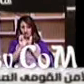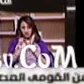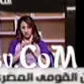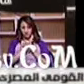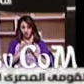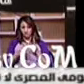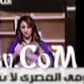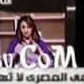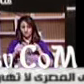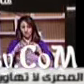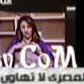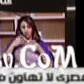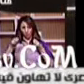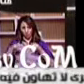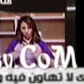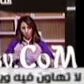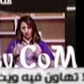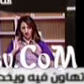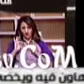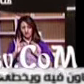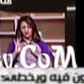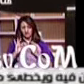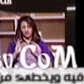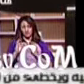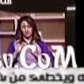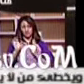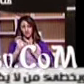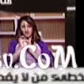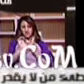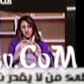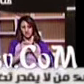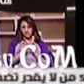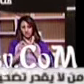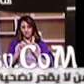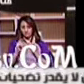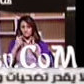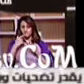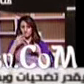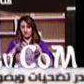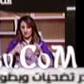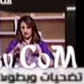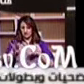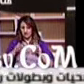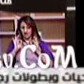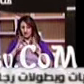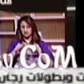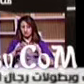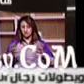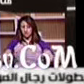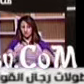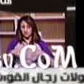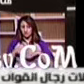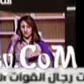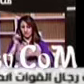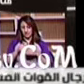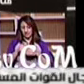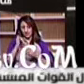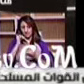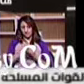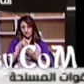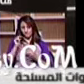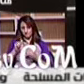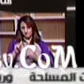السياسي او تطو النظام السياسي هو المواطن عبر صندوق الانتخاب اسرائيل منذ انشائها ونتمنى